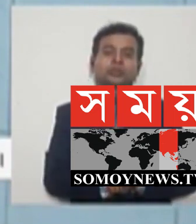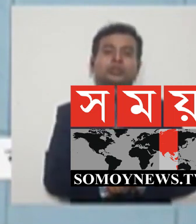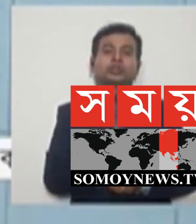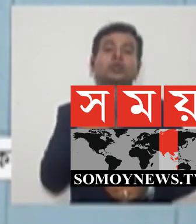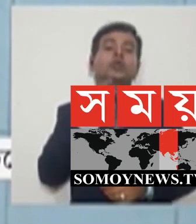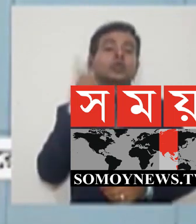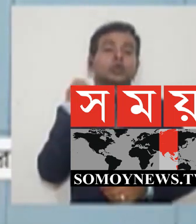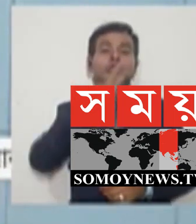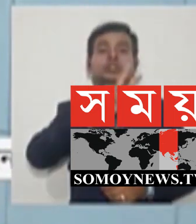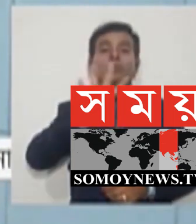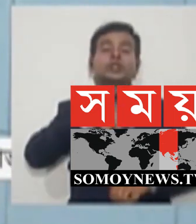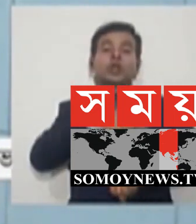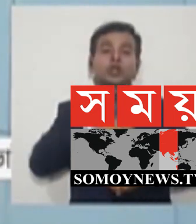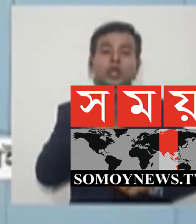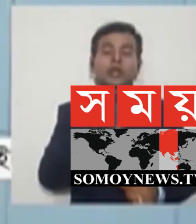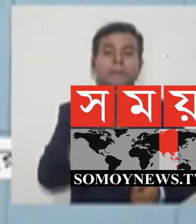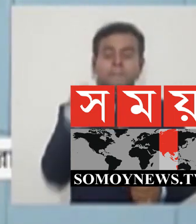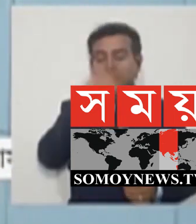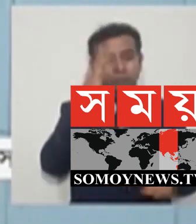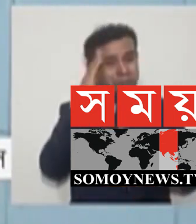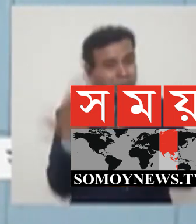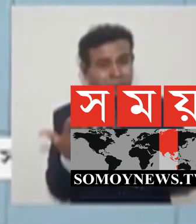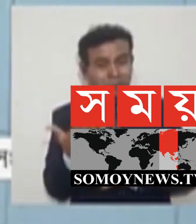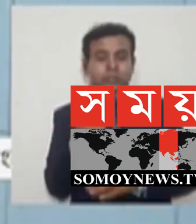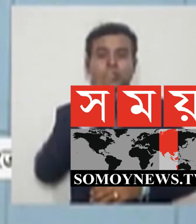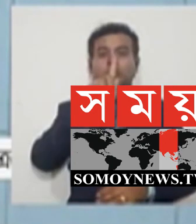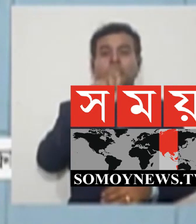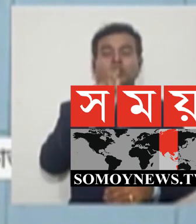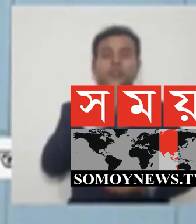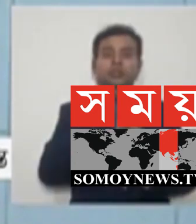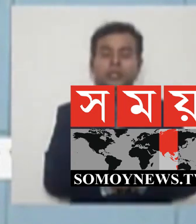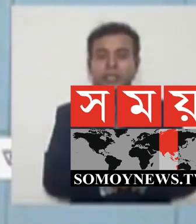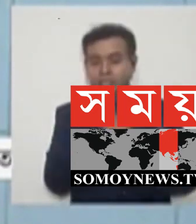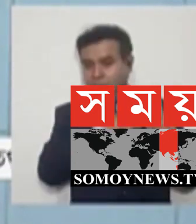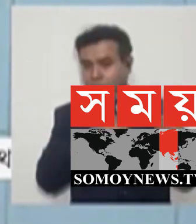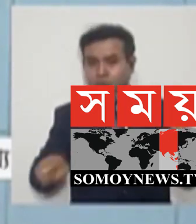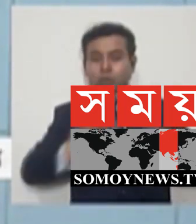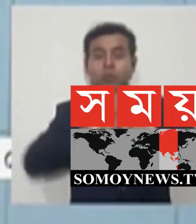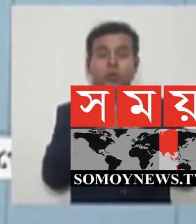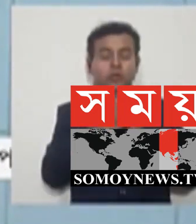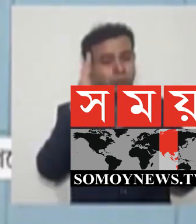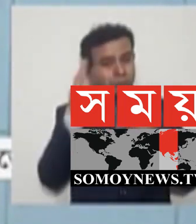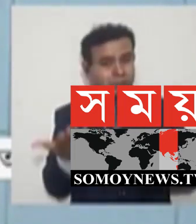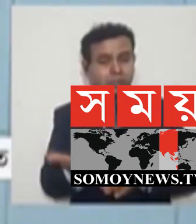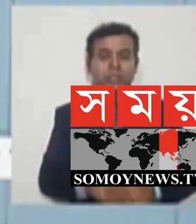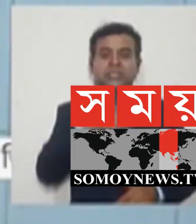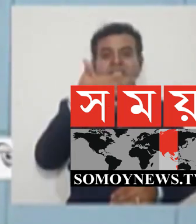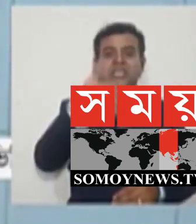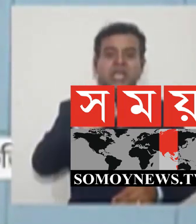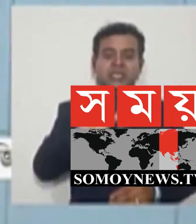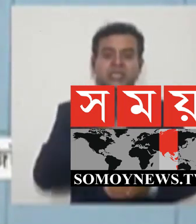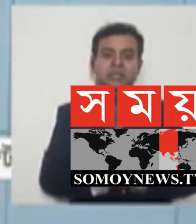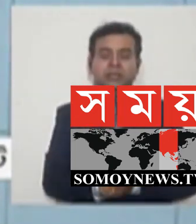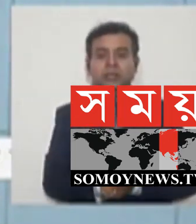করেছেন 10 জন এবং এ পর্যন্ত মৃত্যুবরণ করেছেন 60 জন। সকলের বিদেহী